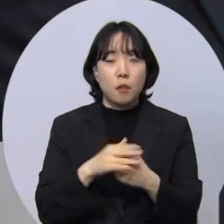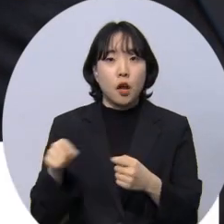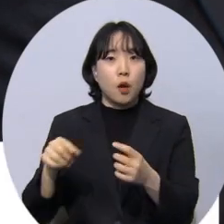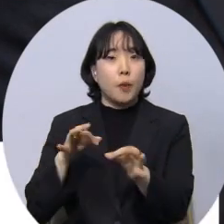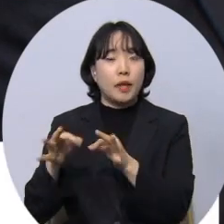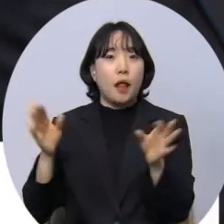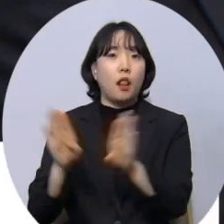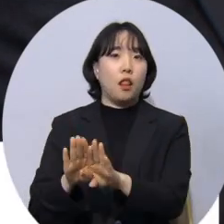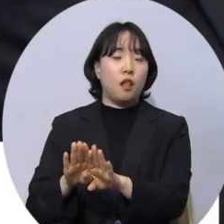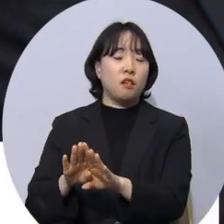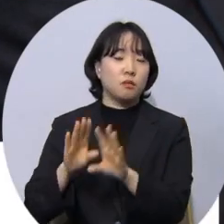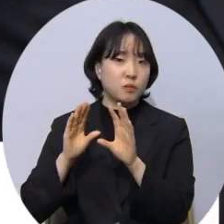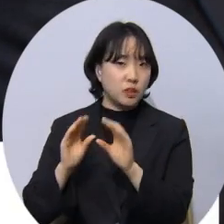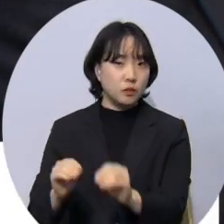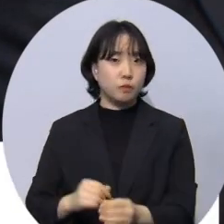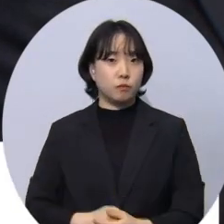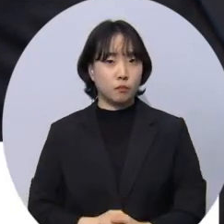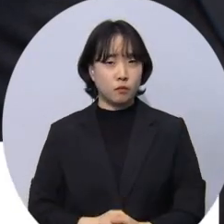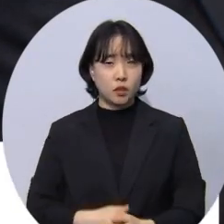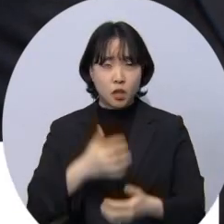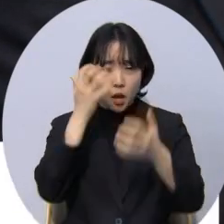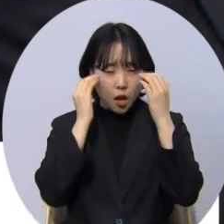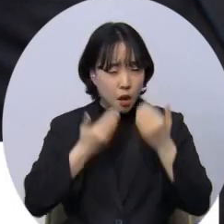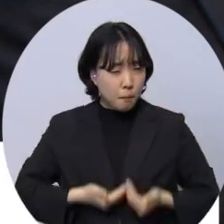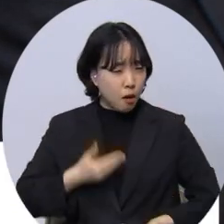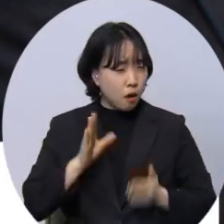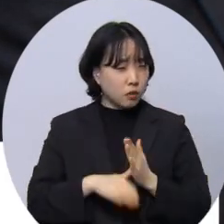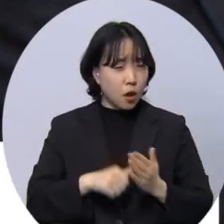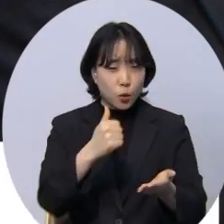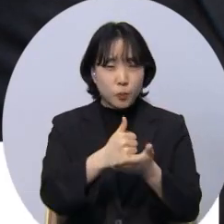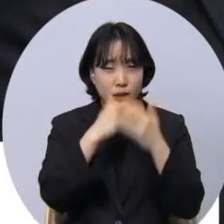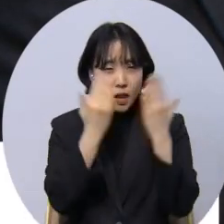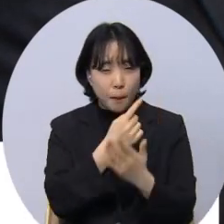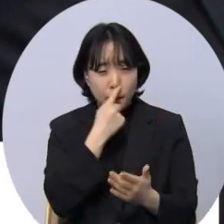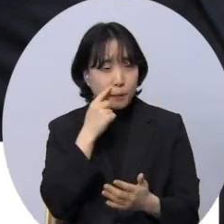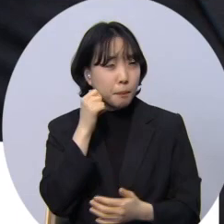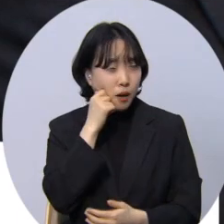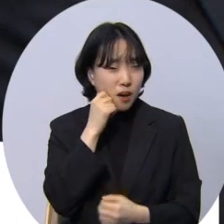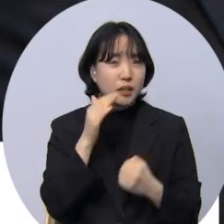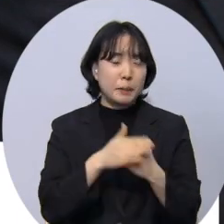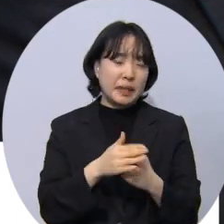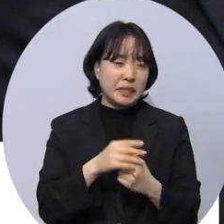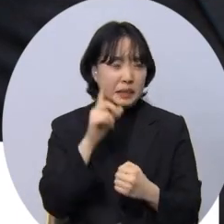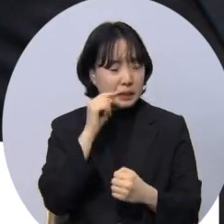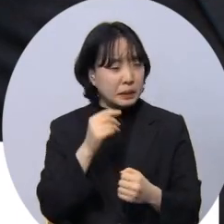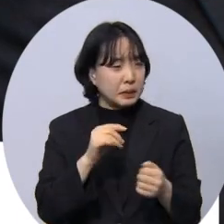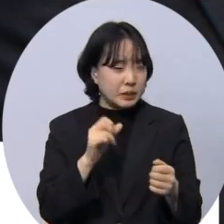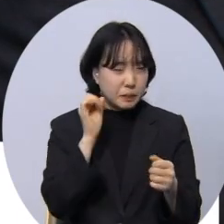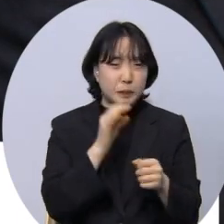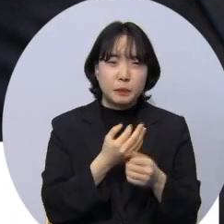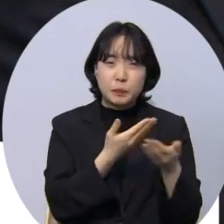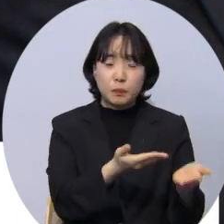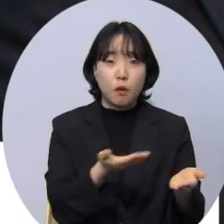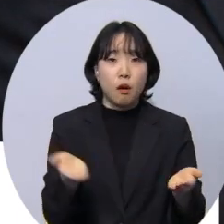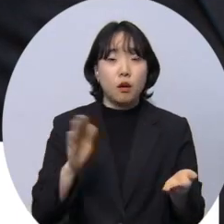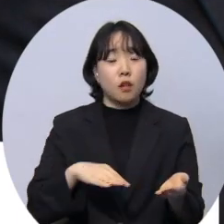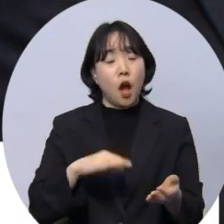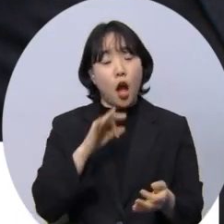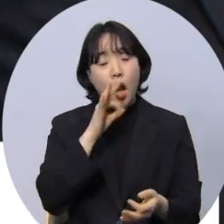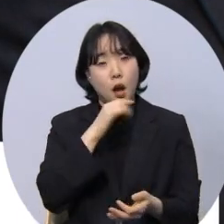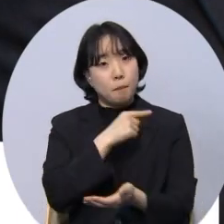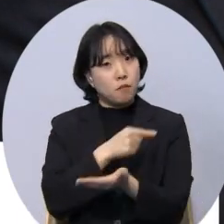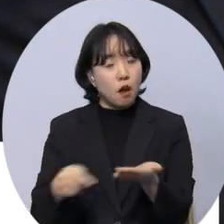손님들을 그 확인하기 어렵다는 점을 좀 악용을 했던 거 같습니다 감당하기 어려운 수준에 피해가 이제 발생을 하게